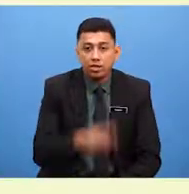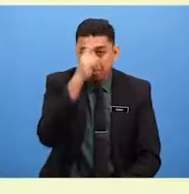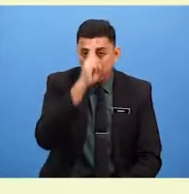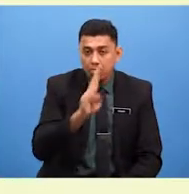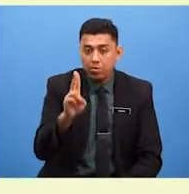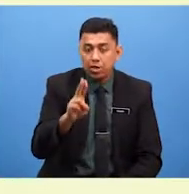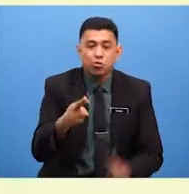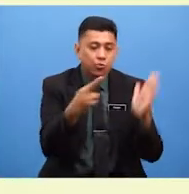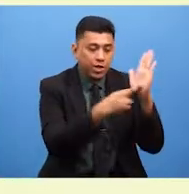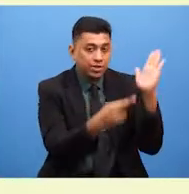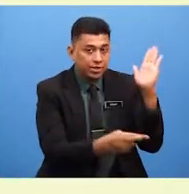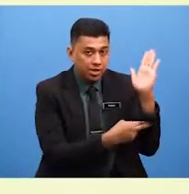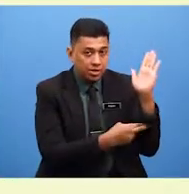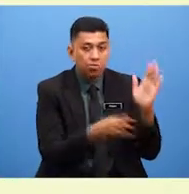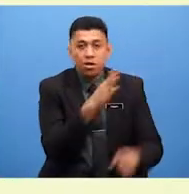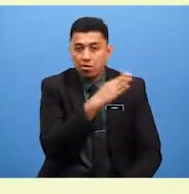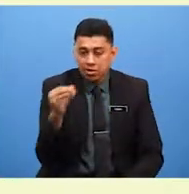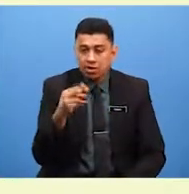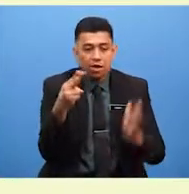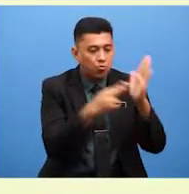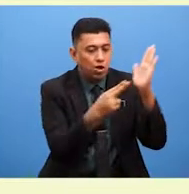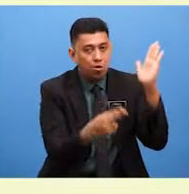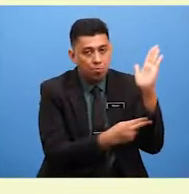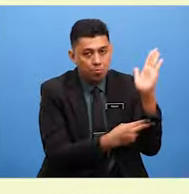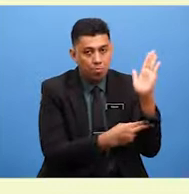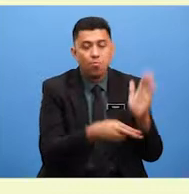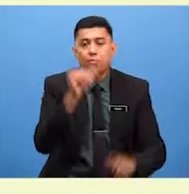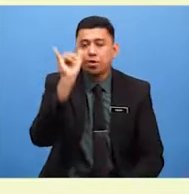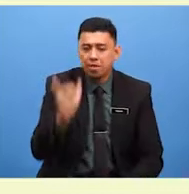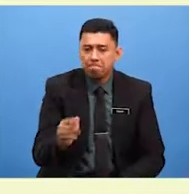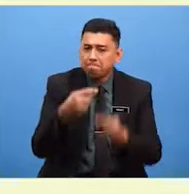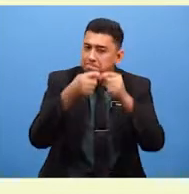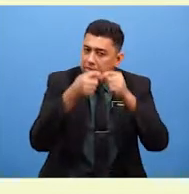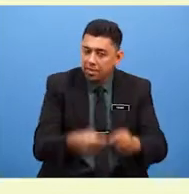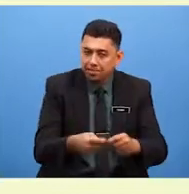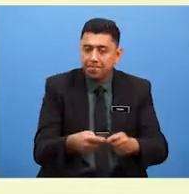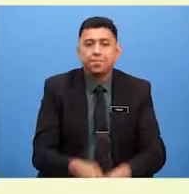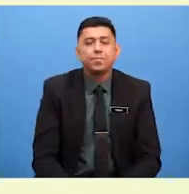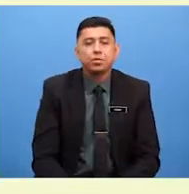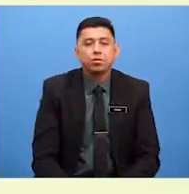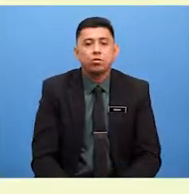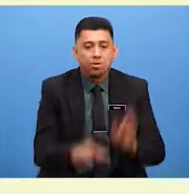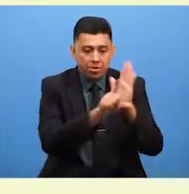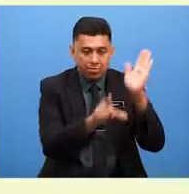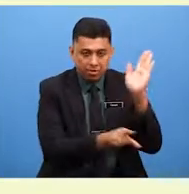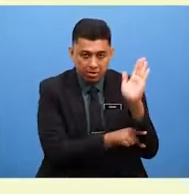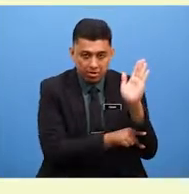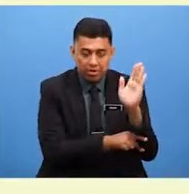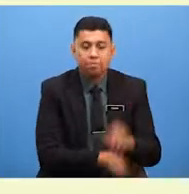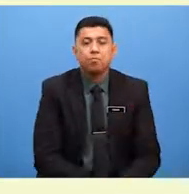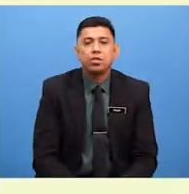menghormati peraturan dan undang-undang yang ditetapkan. Perlembagaan Persekutuan